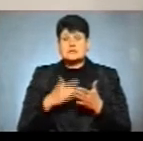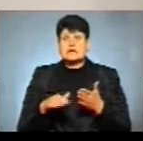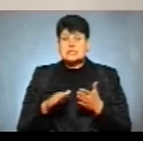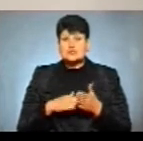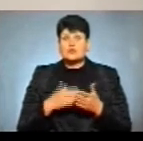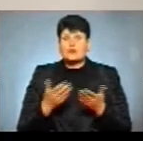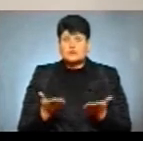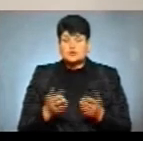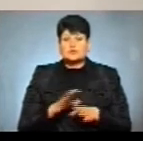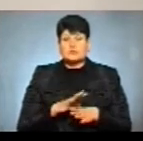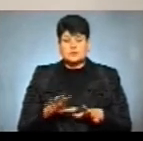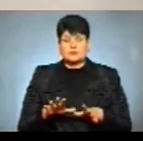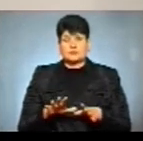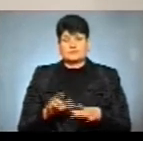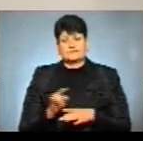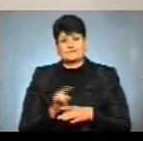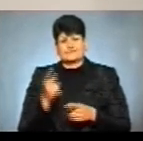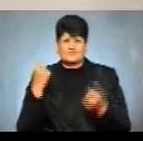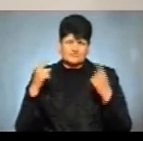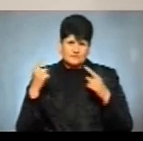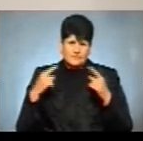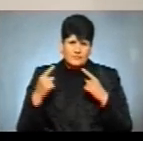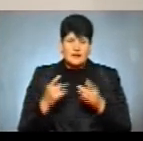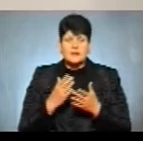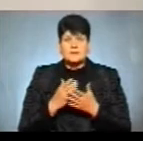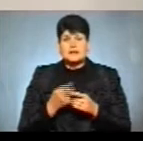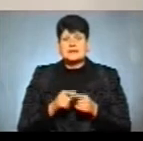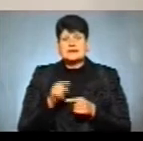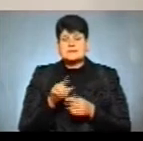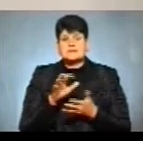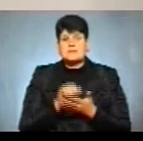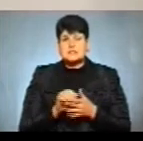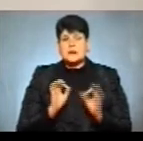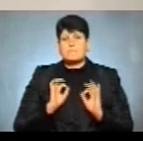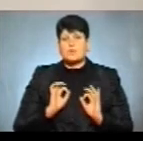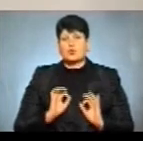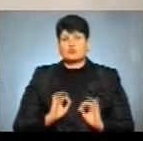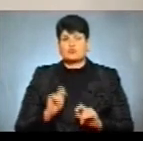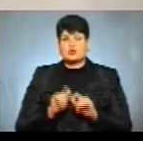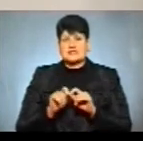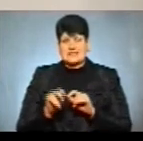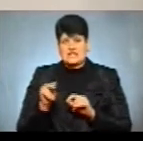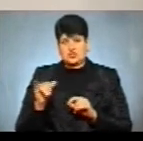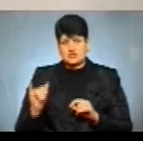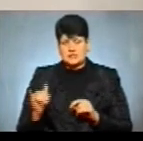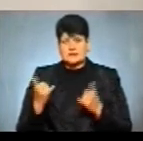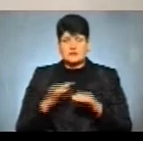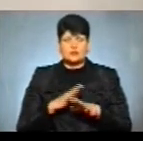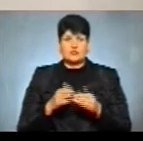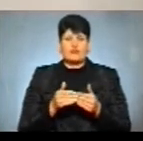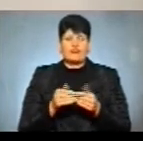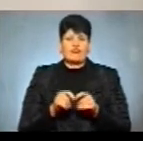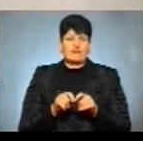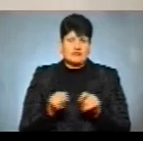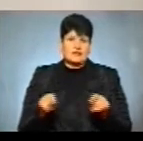ось так. І щоб не було маніпуляцій в цьому в плані, мали займатися цим прокуратура і слідчі. Зараз було відкрито